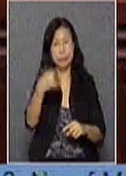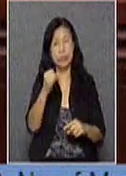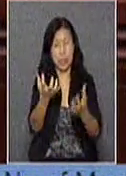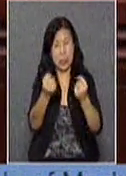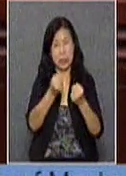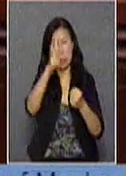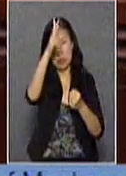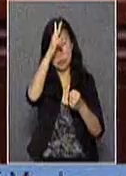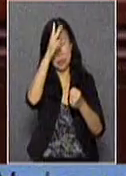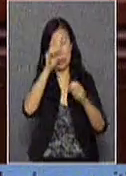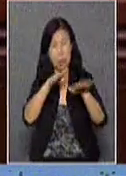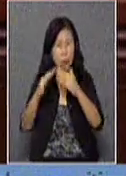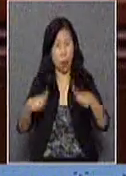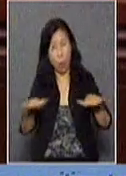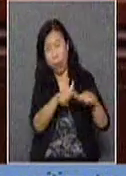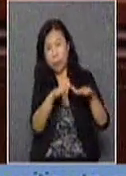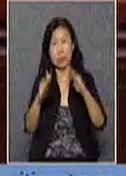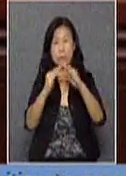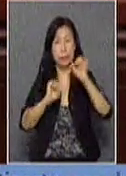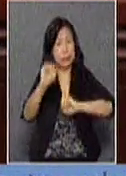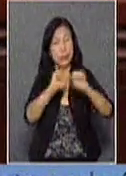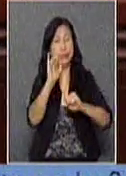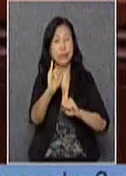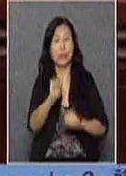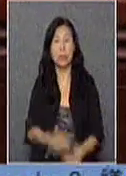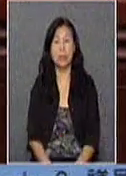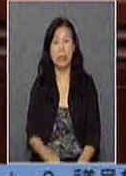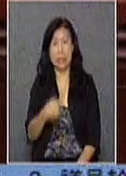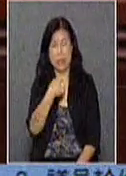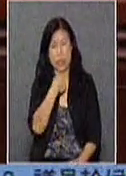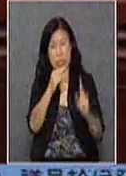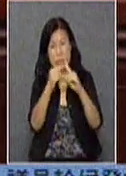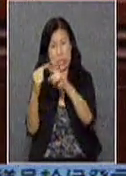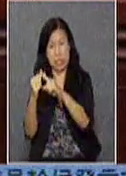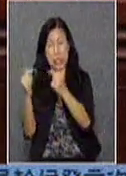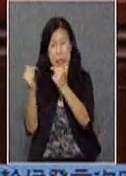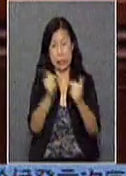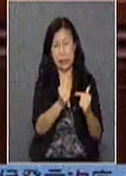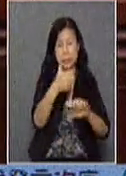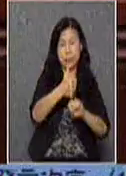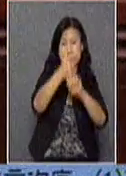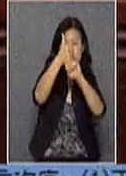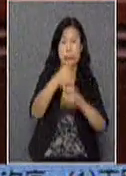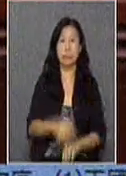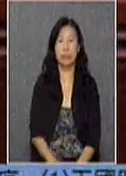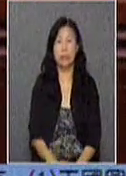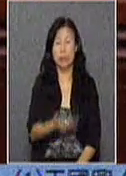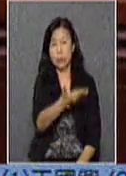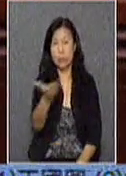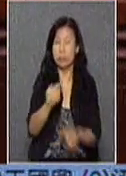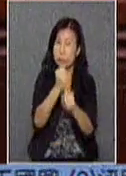樣的態度。如果他要我們市民繼續是支持他們的運